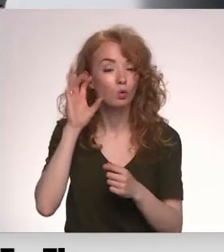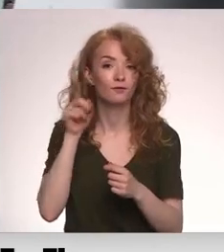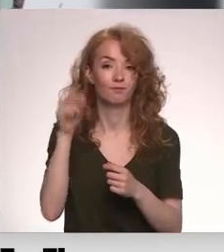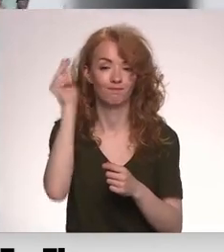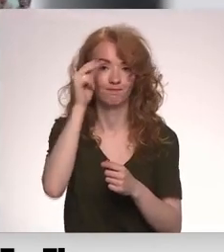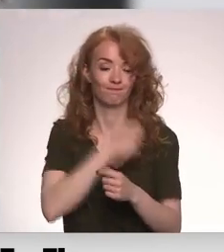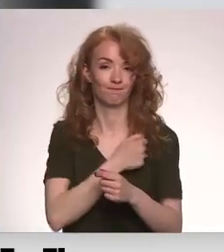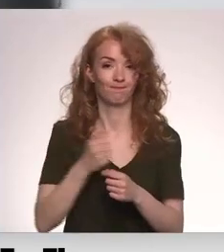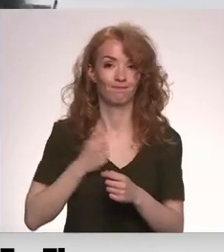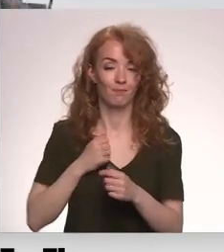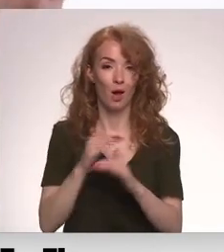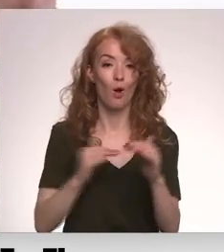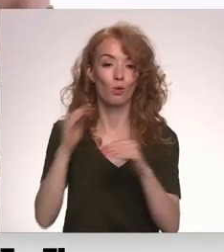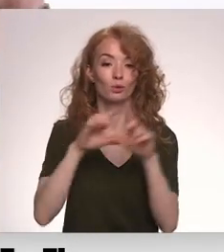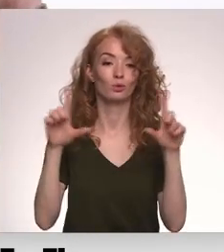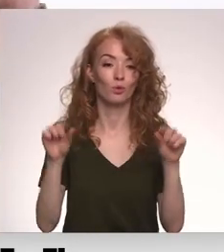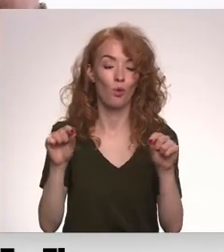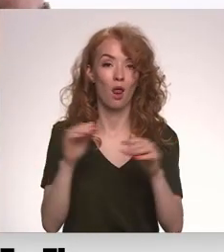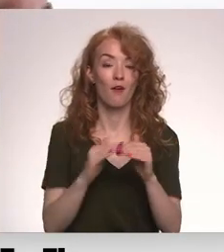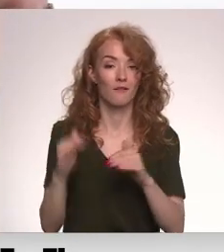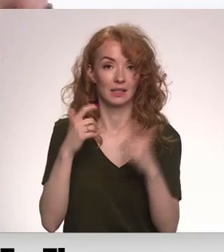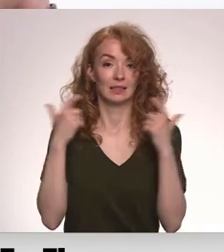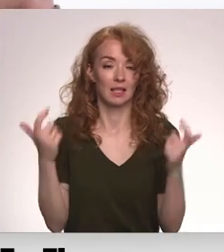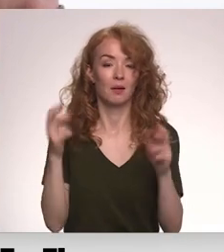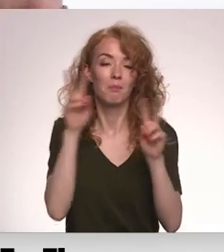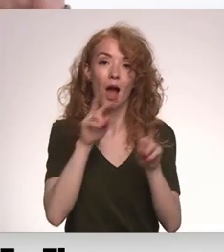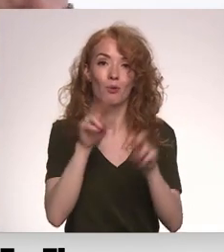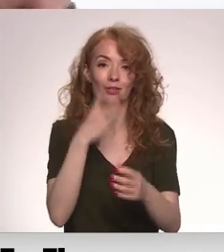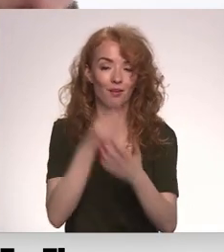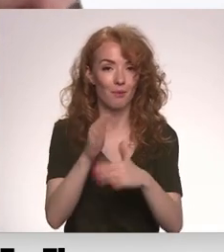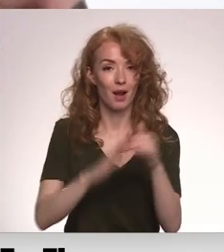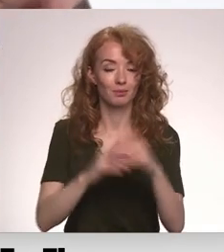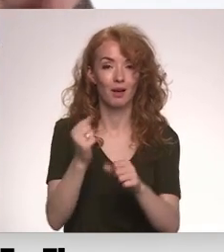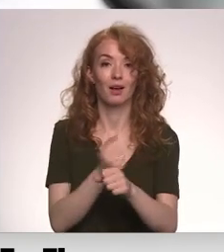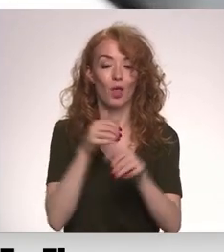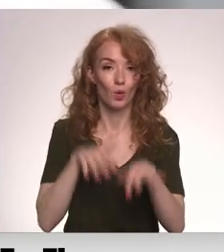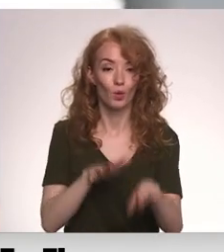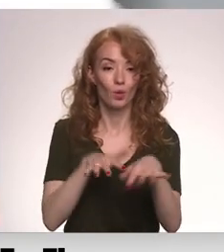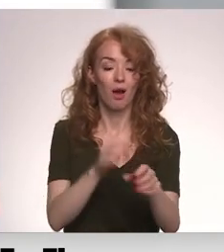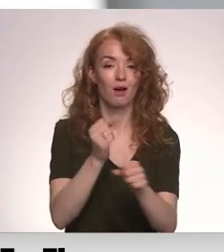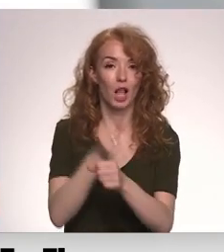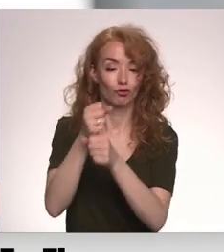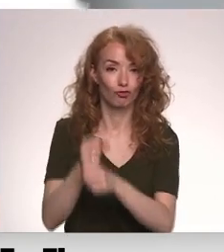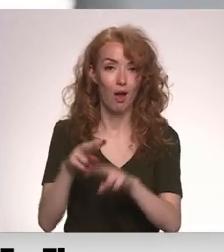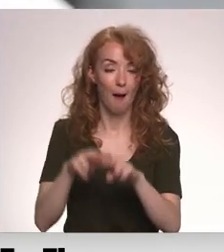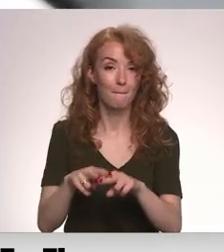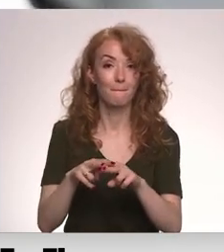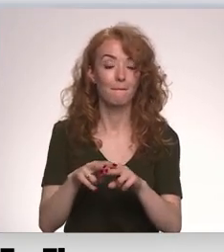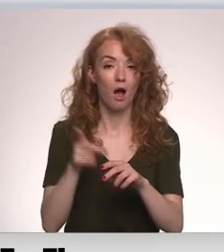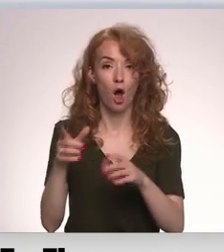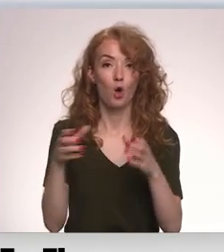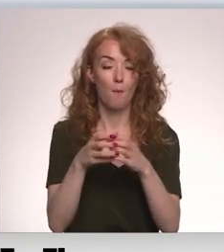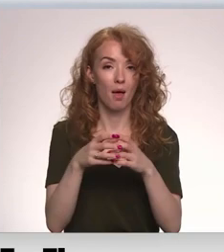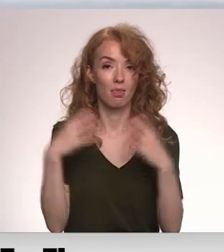apgūst militārās zināšanas augstskolā. Virsnieki var praksē pārbaudīt savas prasmes gan jūrā, gan štābā Liepājā. Kā skaidro komandu